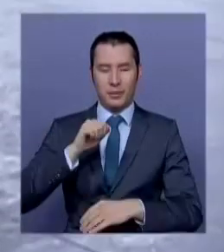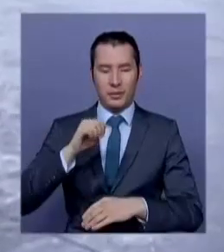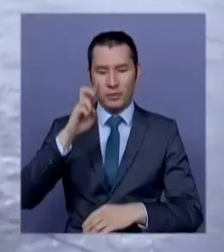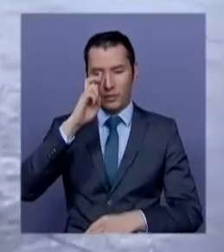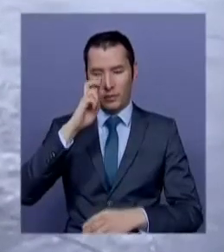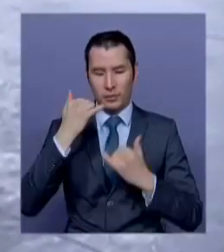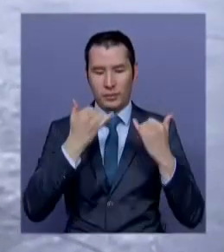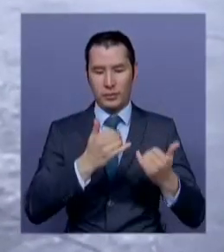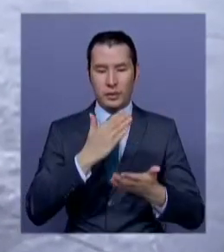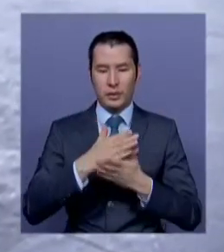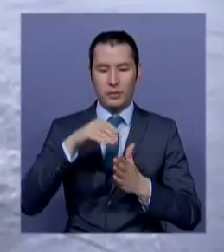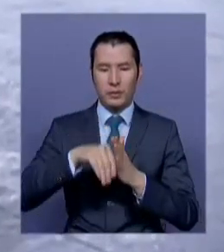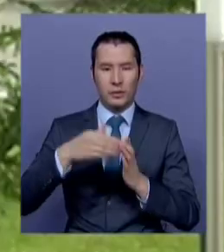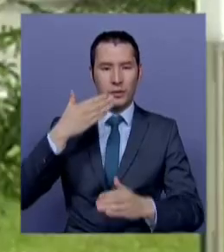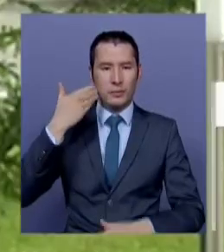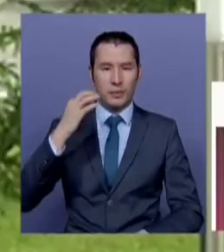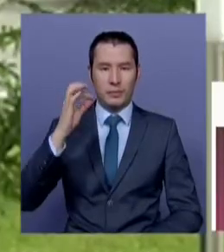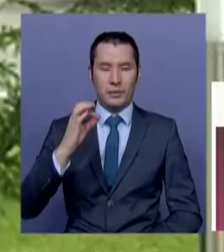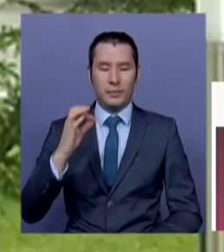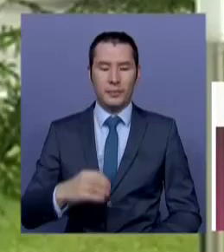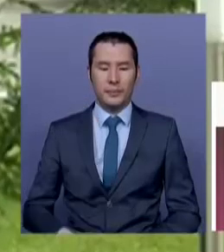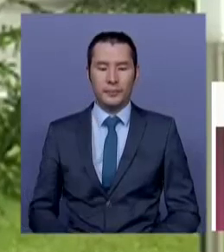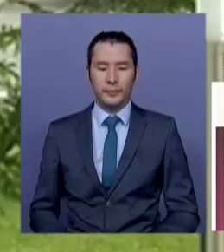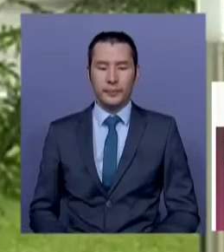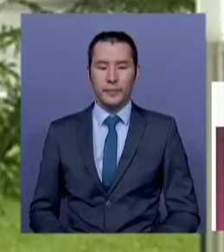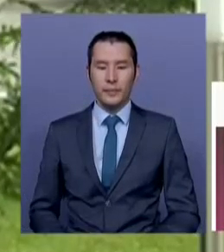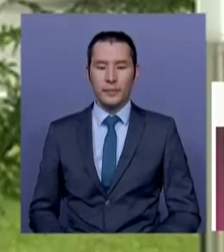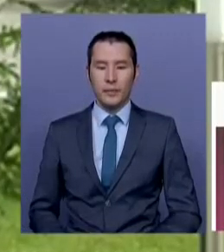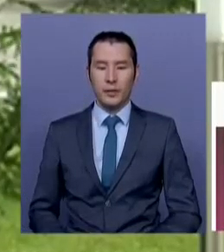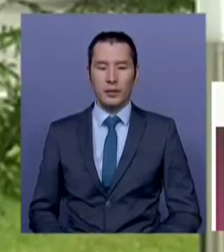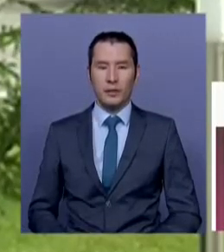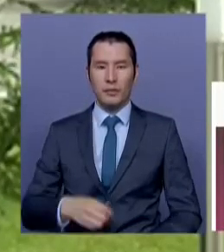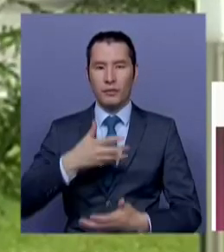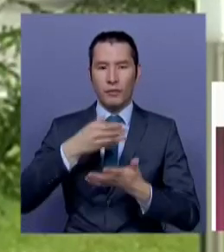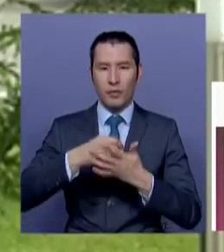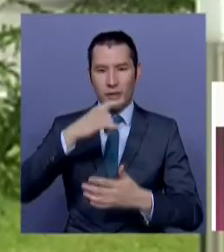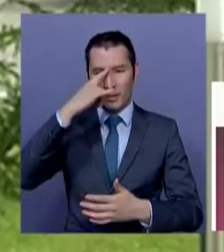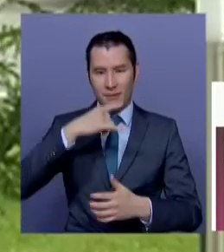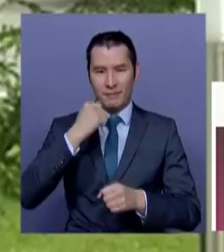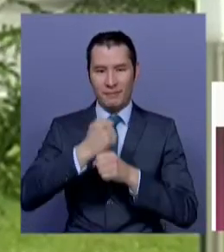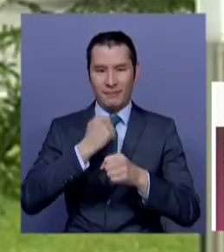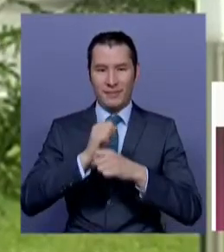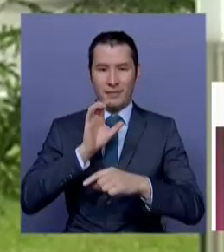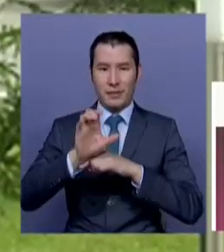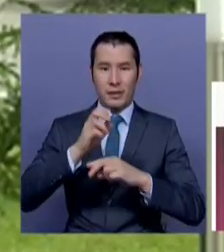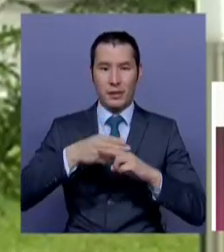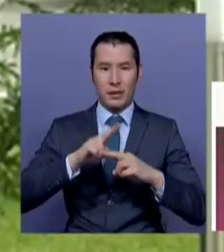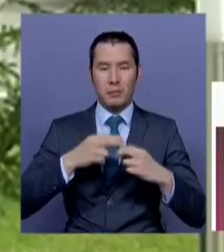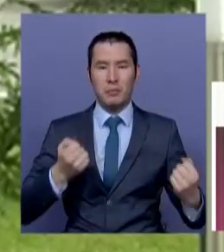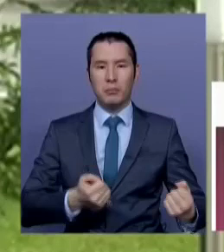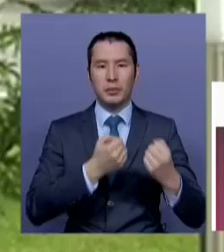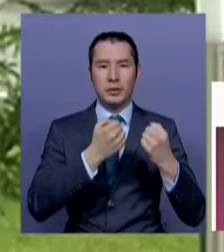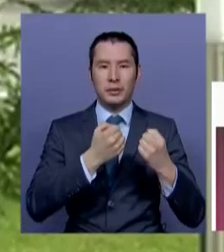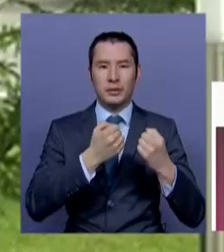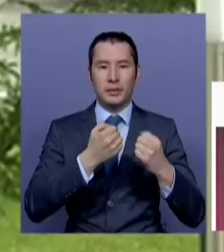кезінде жеңілдіктерді қарастырылған. Для поддержки отечественного производителя. Мұндай шағын өндіріс алаңдарын ашудағы басты мақсат